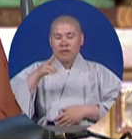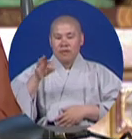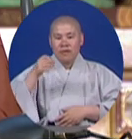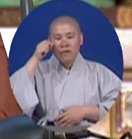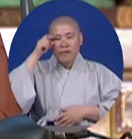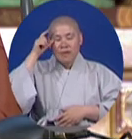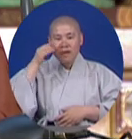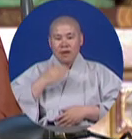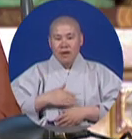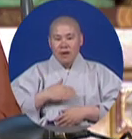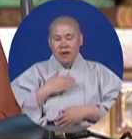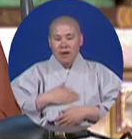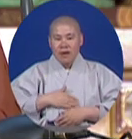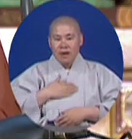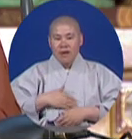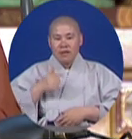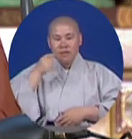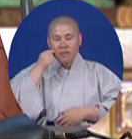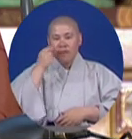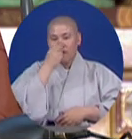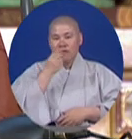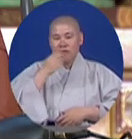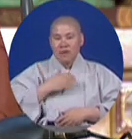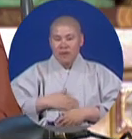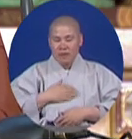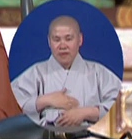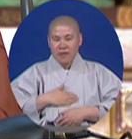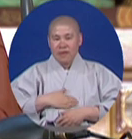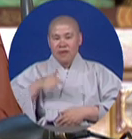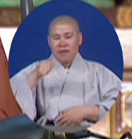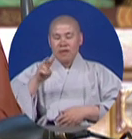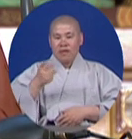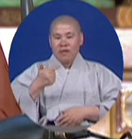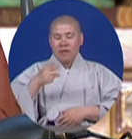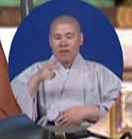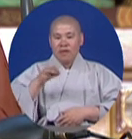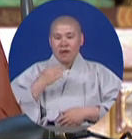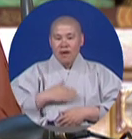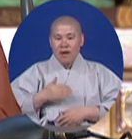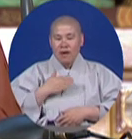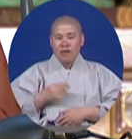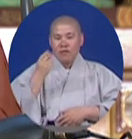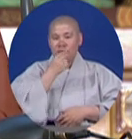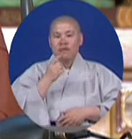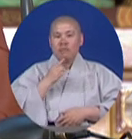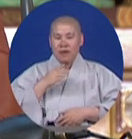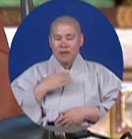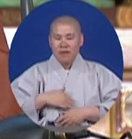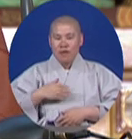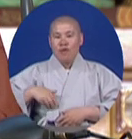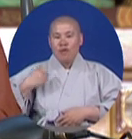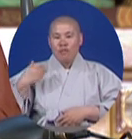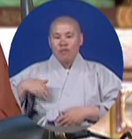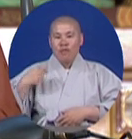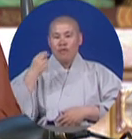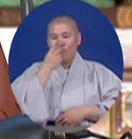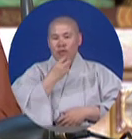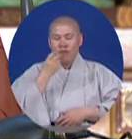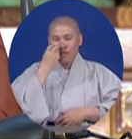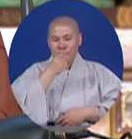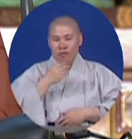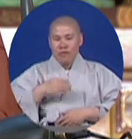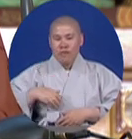내 마음도 그래서 이미 내 마음인데 내가 어찌 내 마음을 또 알겠는가. 그래서 내 마음은 내가 알 수 없는 것이다